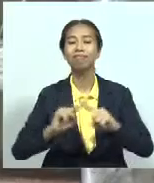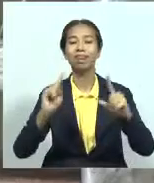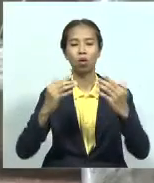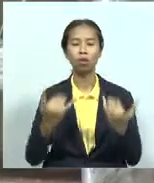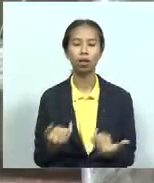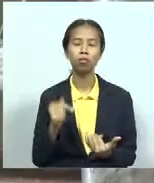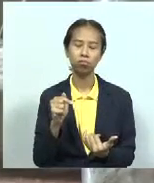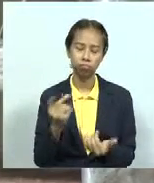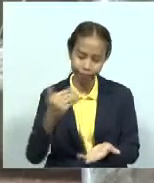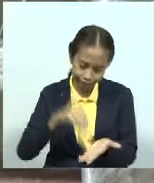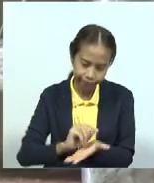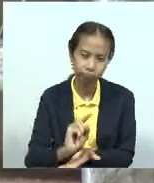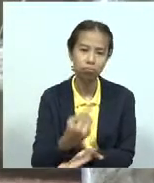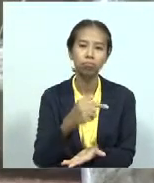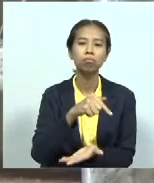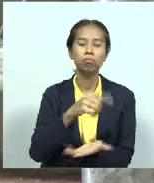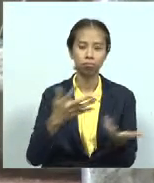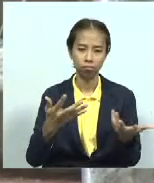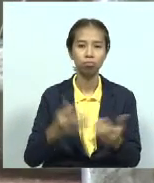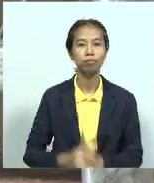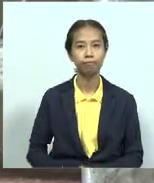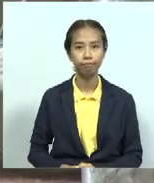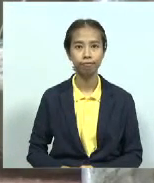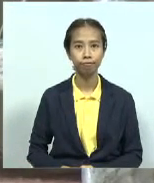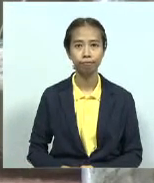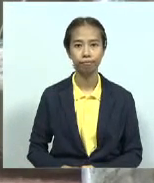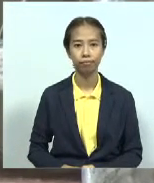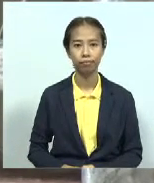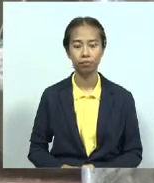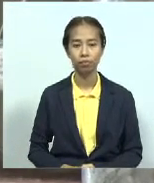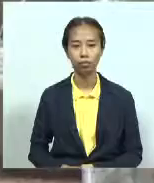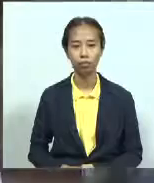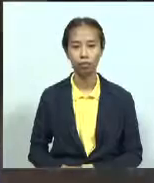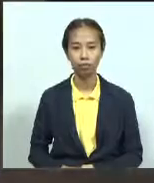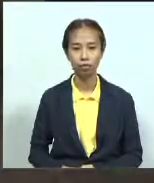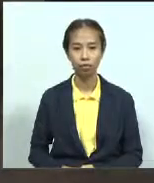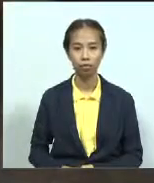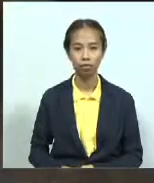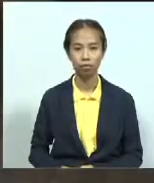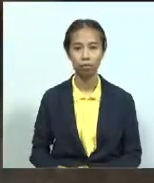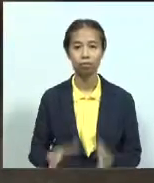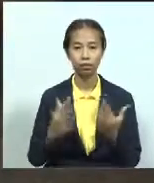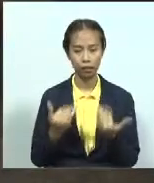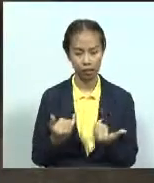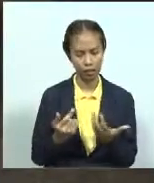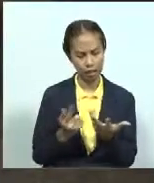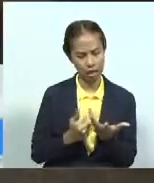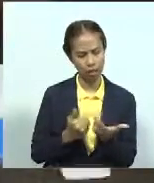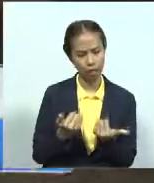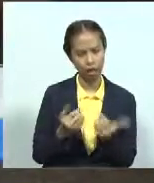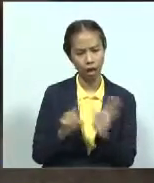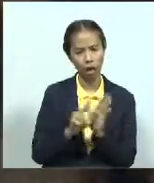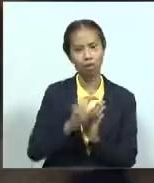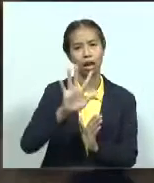รอดนะคะก็เกิดเหตุการณ์นี้ขึ้นมาอีกจนได้ค่ะ ครั้งนี้น่าจะเกิดถ้าเกิดนับกับเป็นจริงน่าจะเป็นครั้งที่